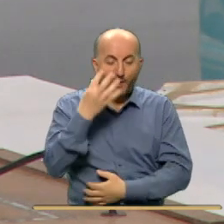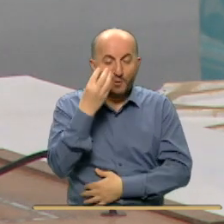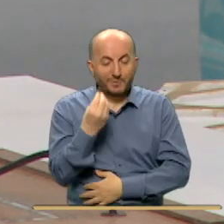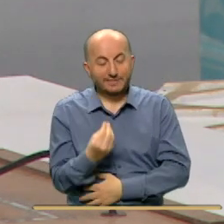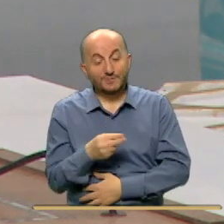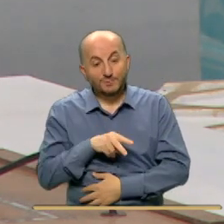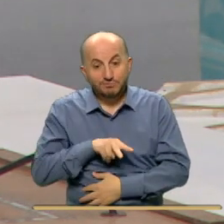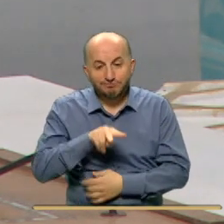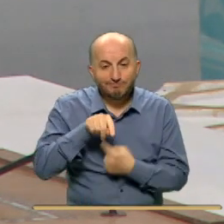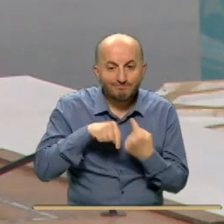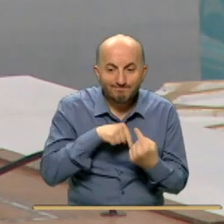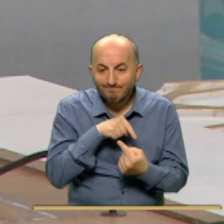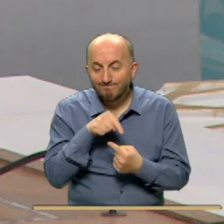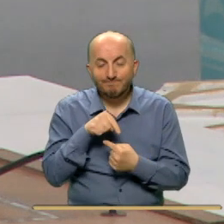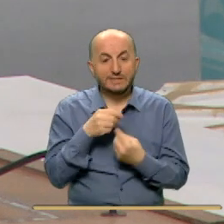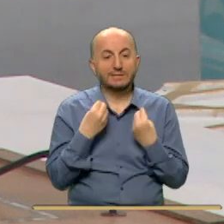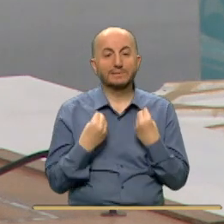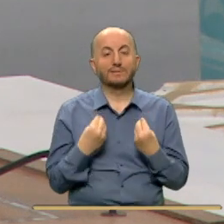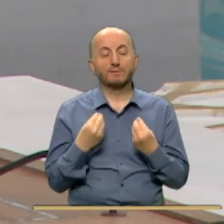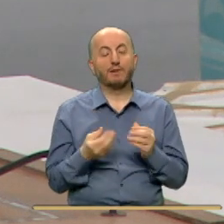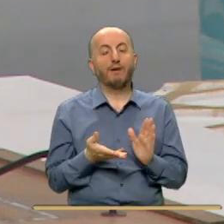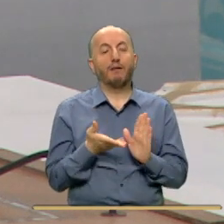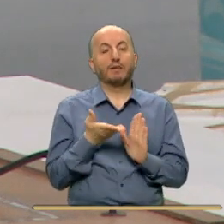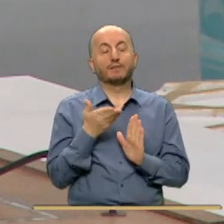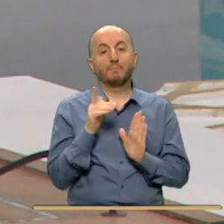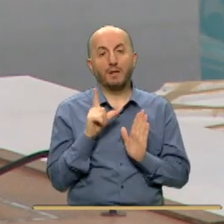olmanın yollarını aramalı, iyilikleri